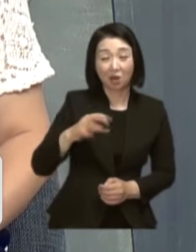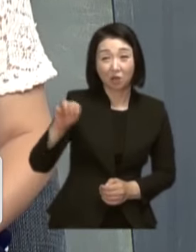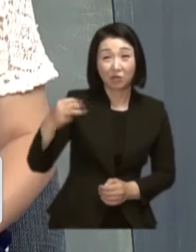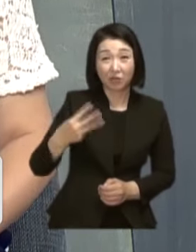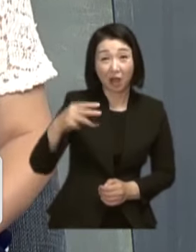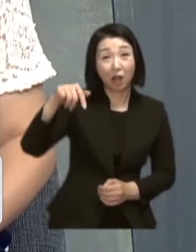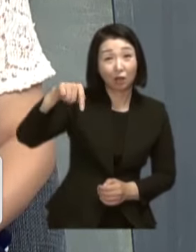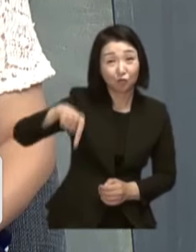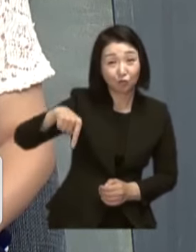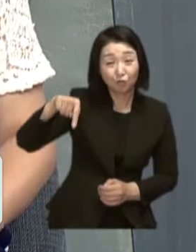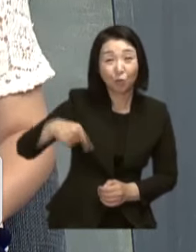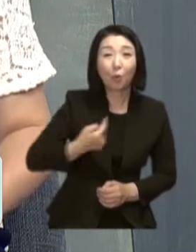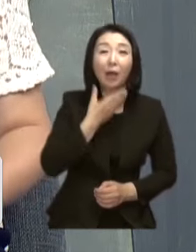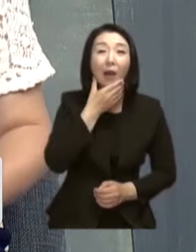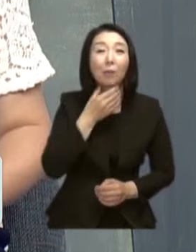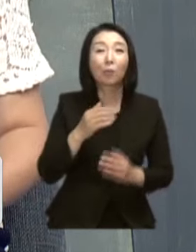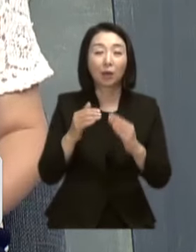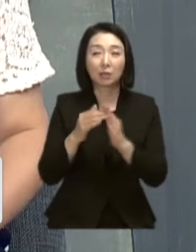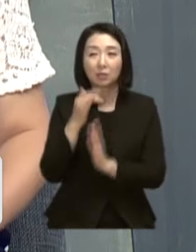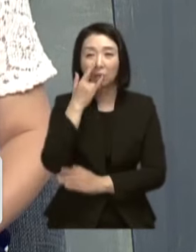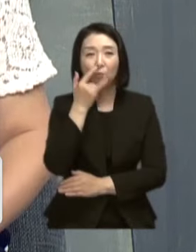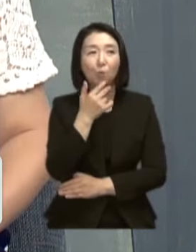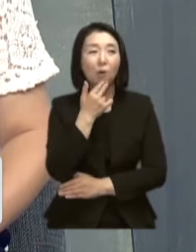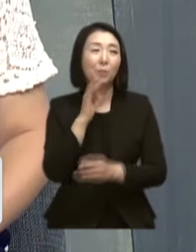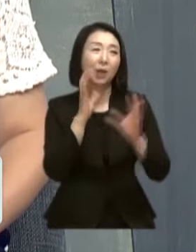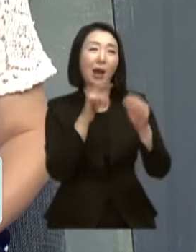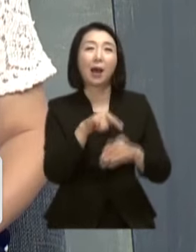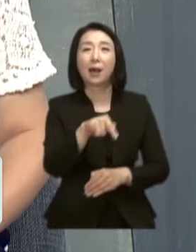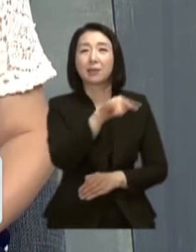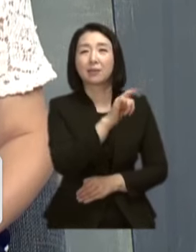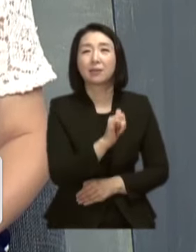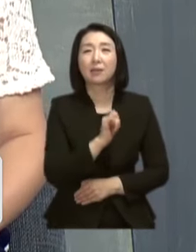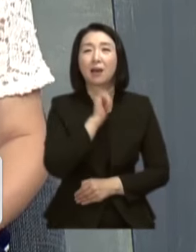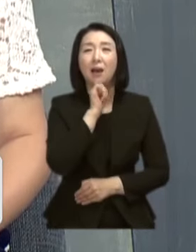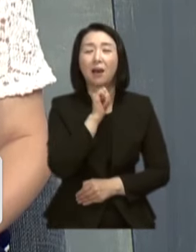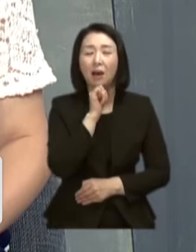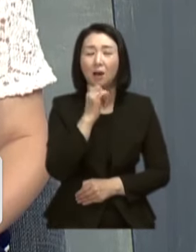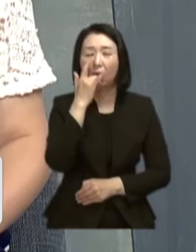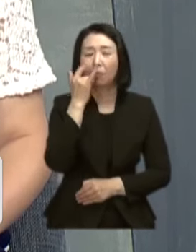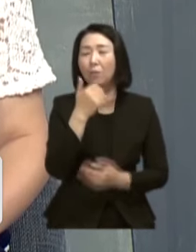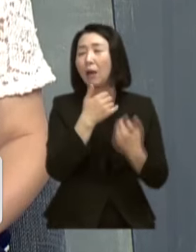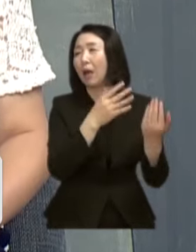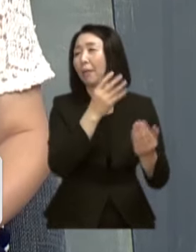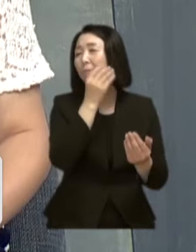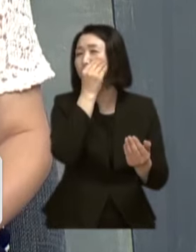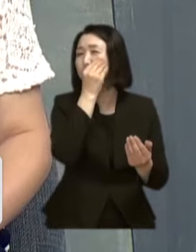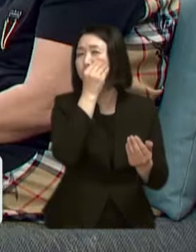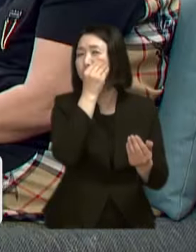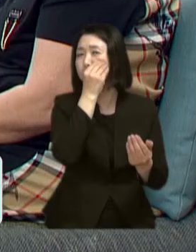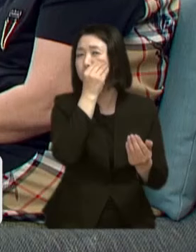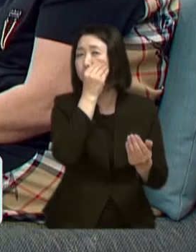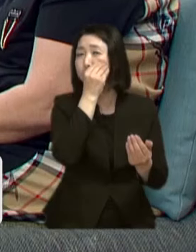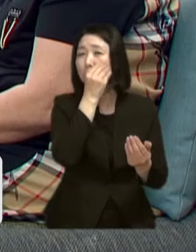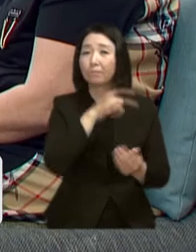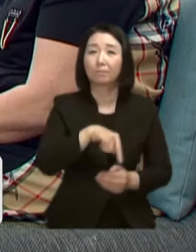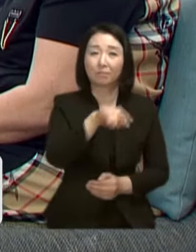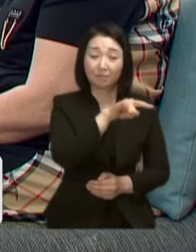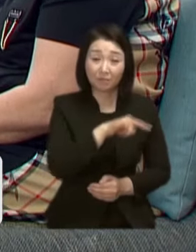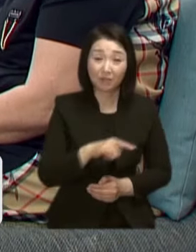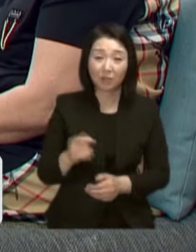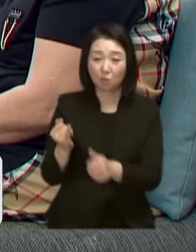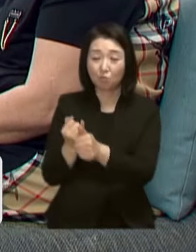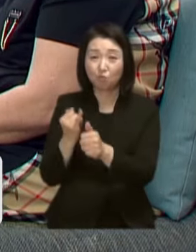엉수누얼에 있는 해피하우스. 부모가 없는 아이들은 물론 가난과 부모의 방치 속에 있는 아이들이 황철진, 이미경 선교사님